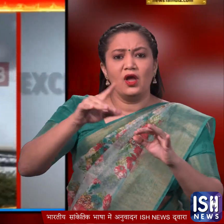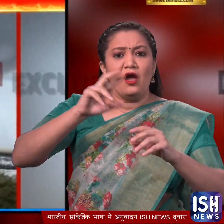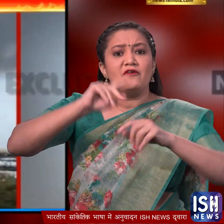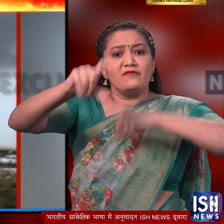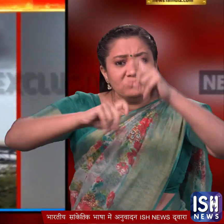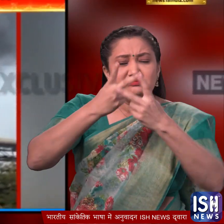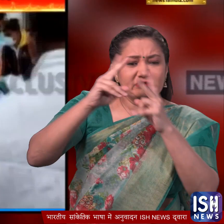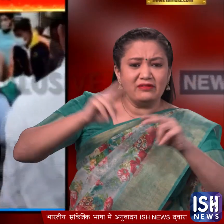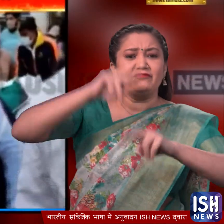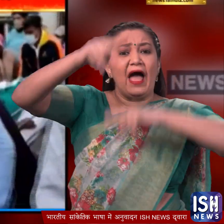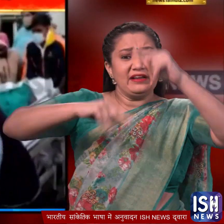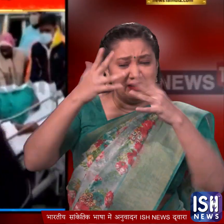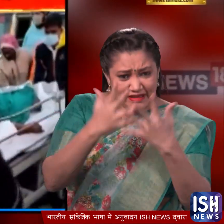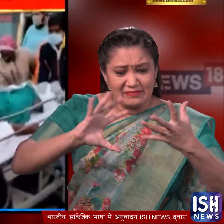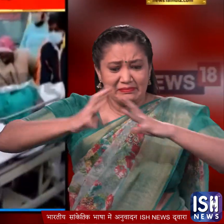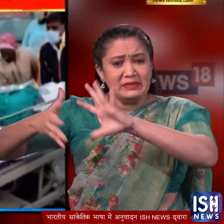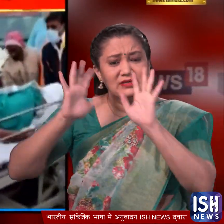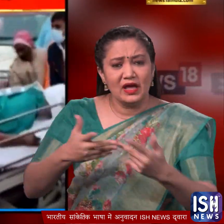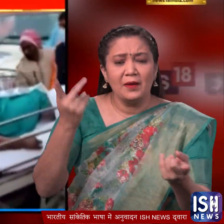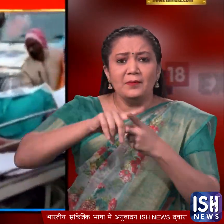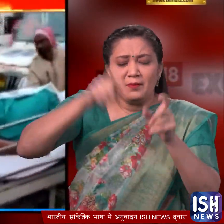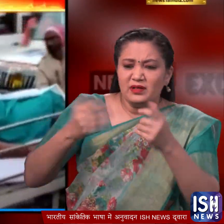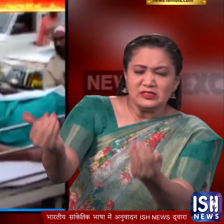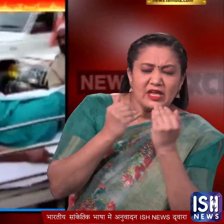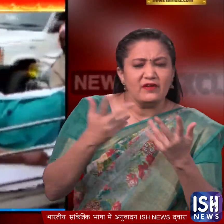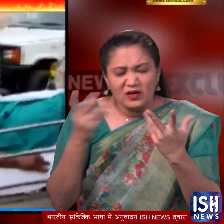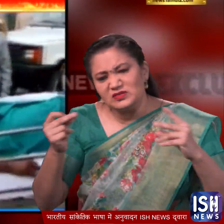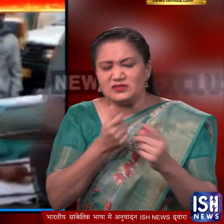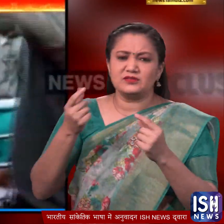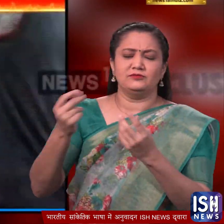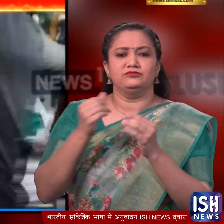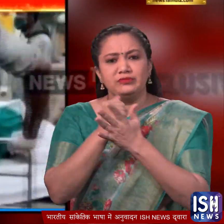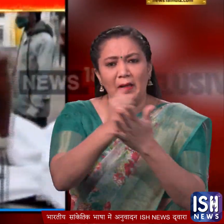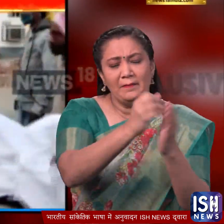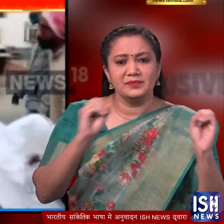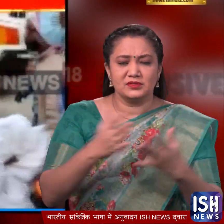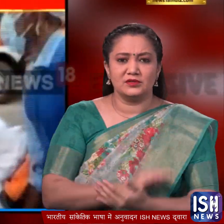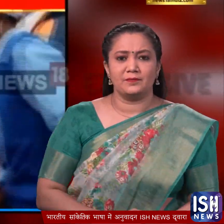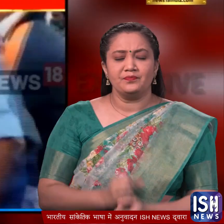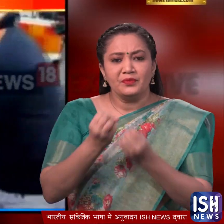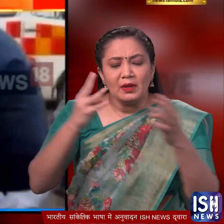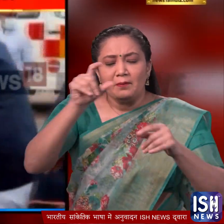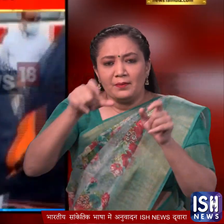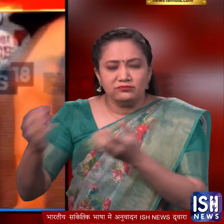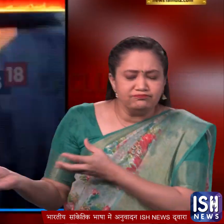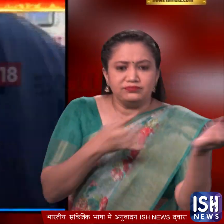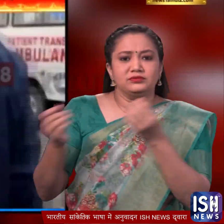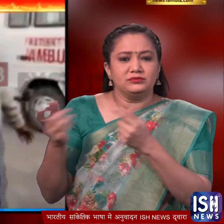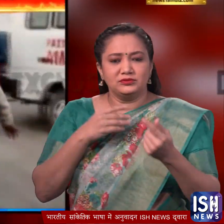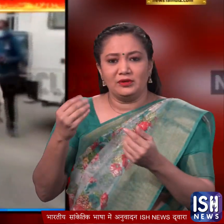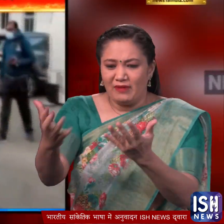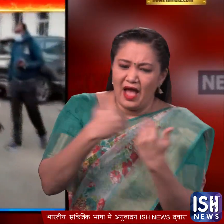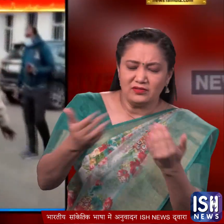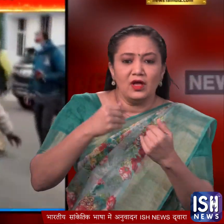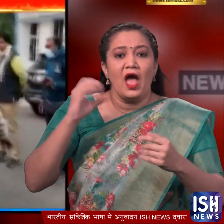बड़ी बड़ी मशीनें लगी हुई थीं। खबर लगते ही हादसे की चपेट में आए लोगों को बचाने का काम शुरू किया गया। हादसे वाली जगह से कई जख्मी लोगों को निकाला